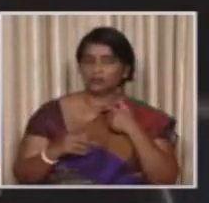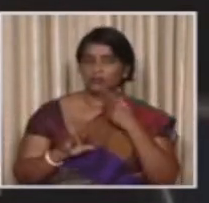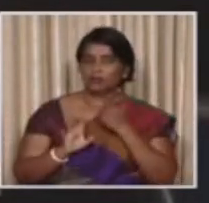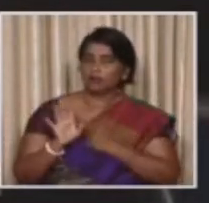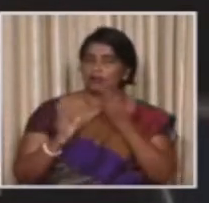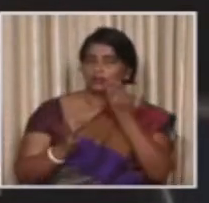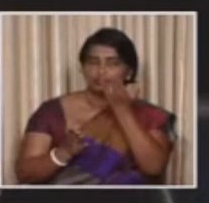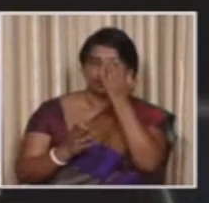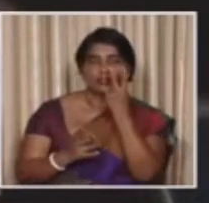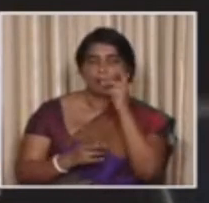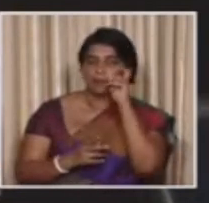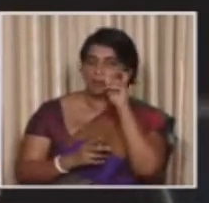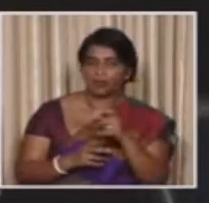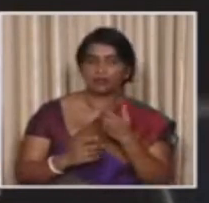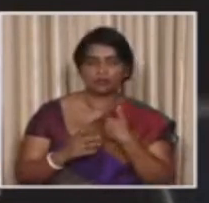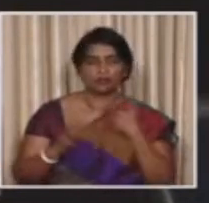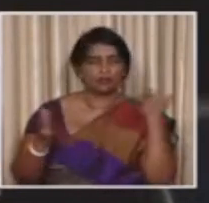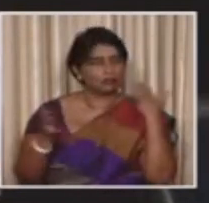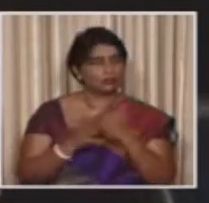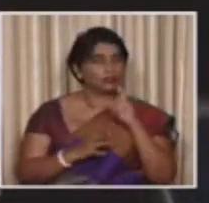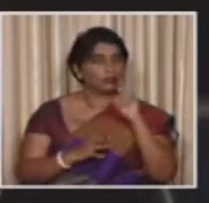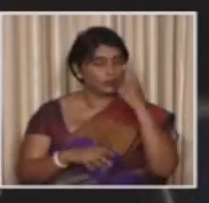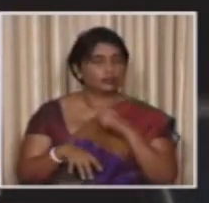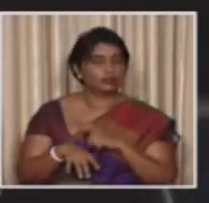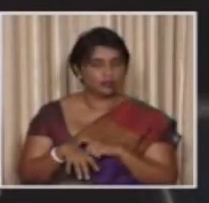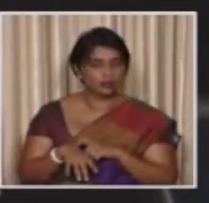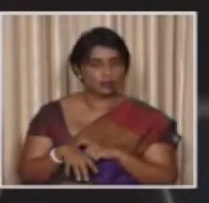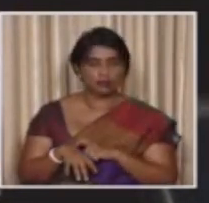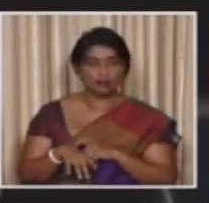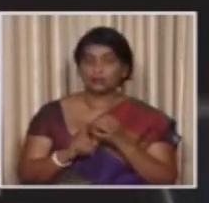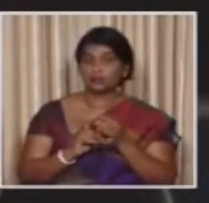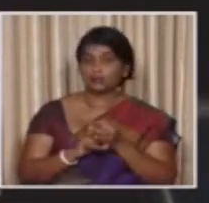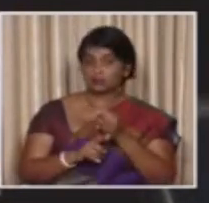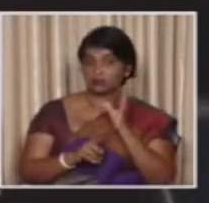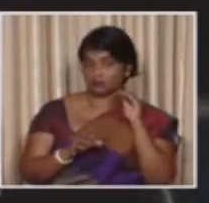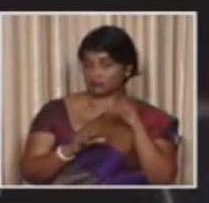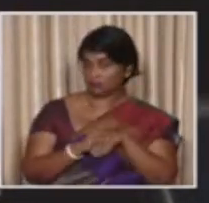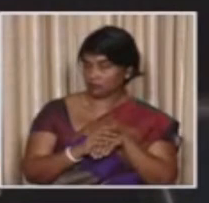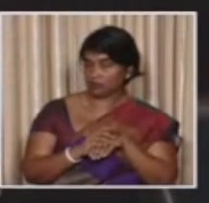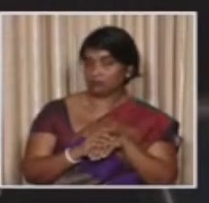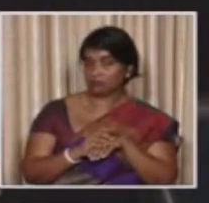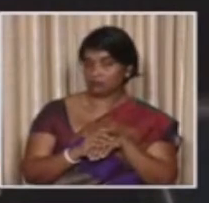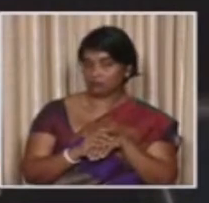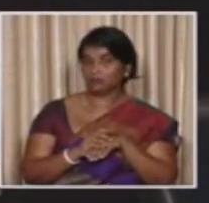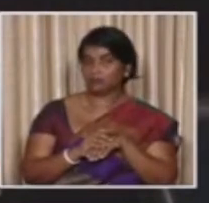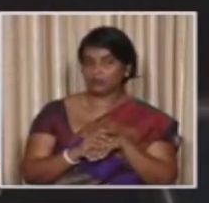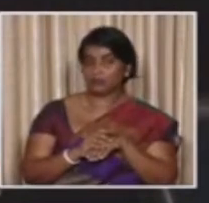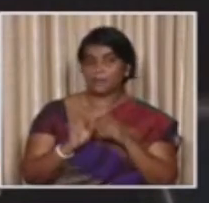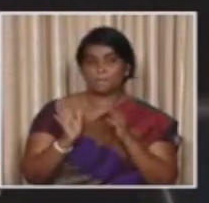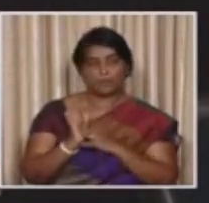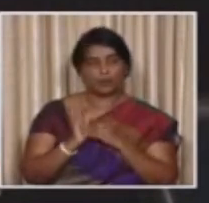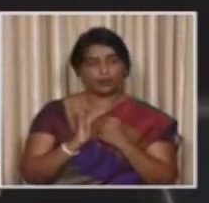දෙකක් අරගෙන බලමු. දැන් අපේ ඉතිහාසයේ පළවෙනි වතාවට විධායකයේ නියෝජනය කරන සාමාජික